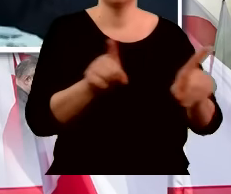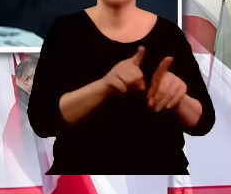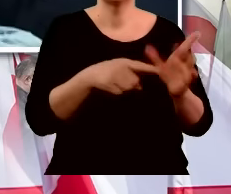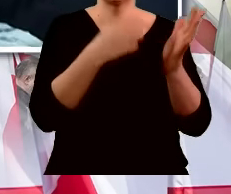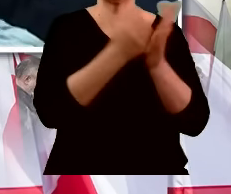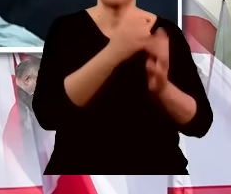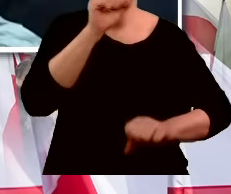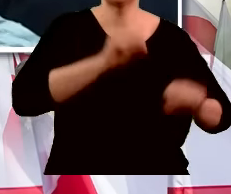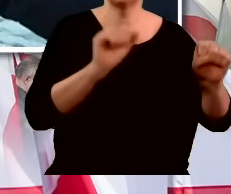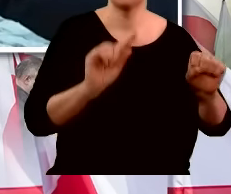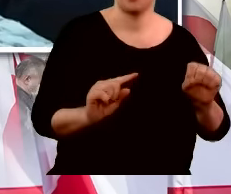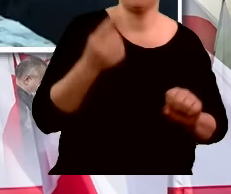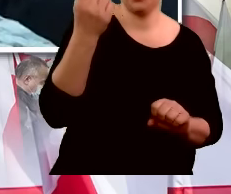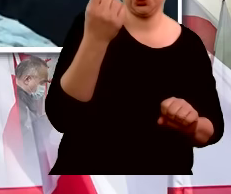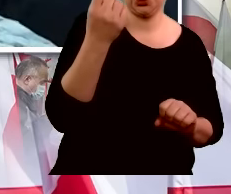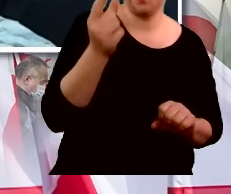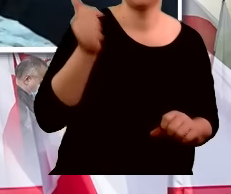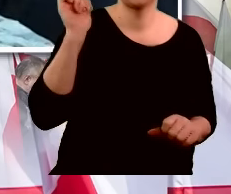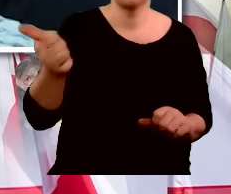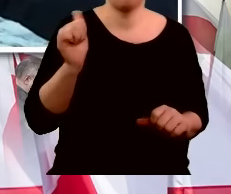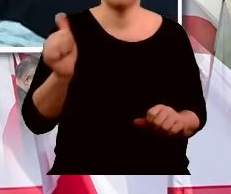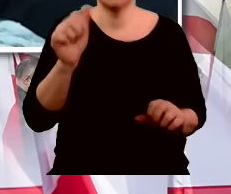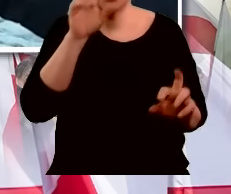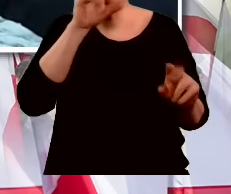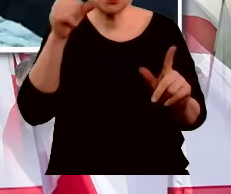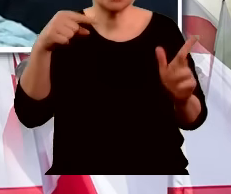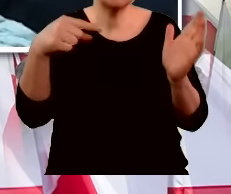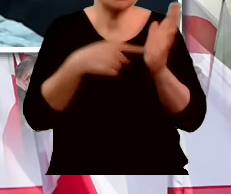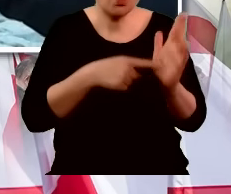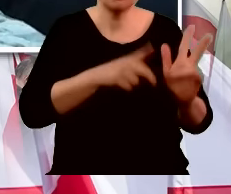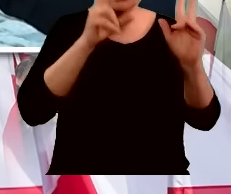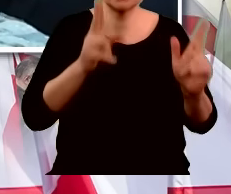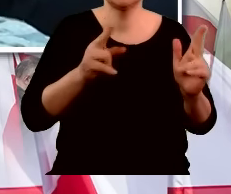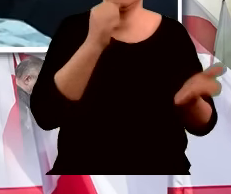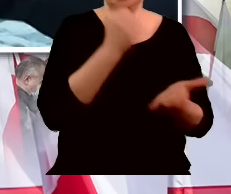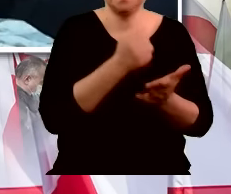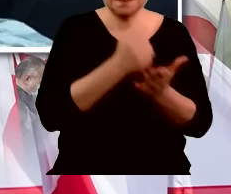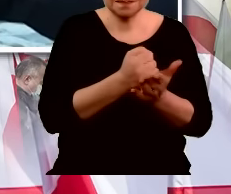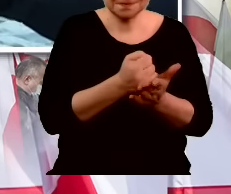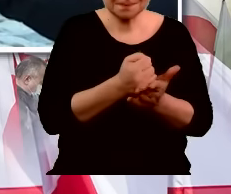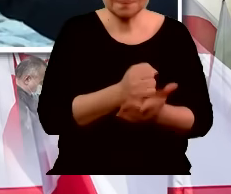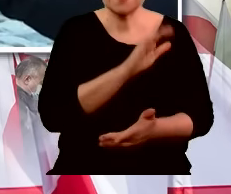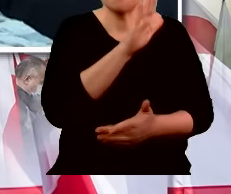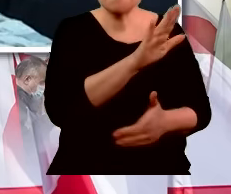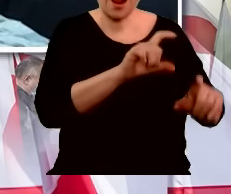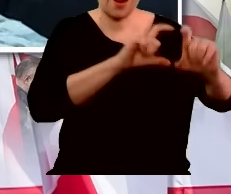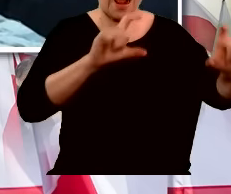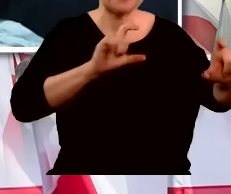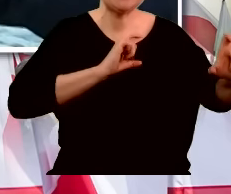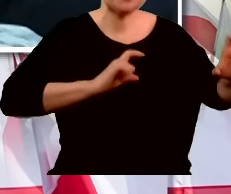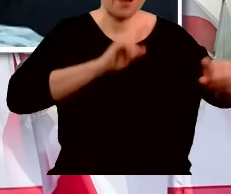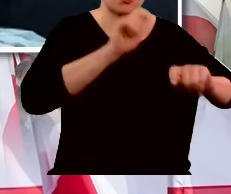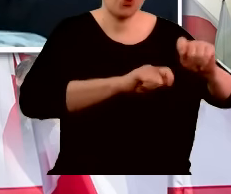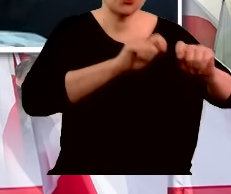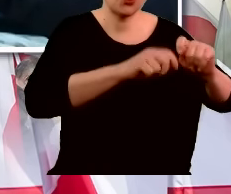Najwyższym, kompetencje do rozpoznania tej konkretnej sprawy miała Izba Kontroli